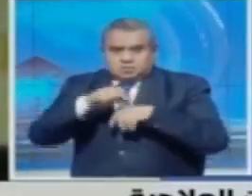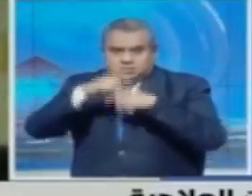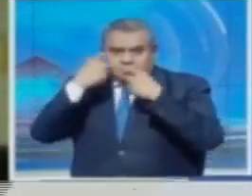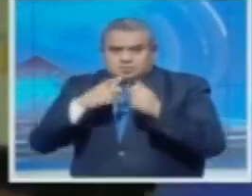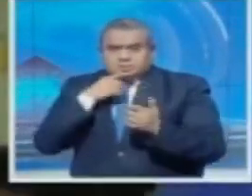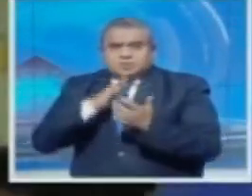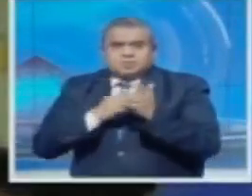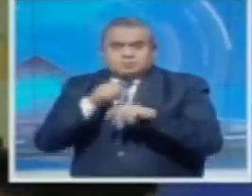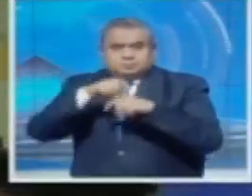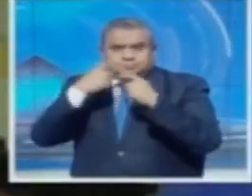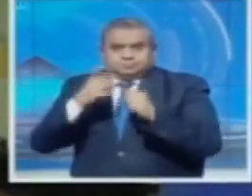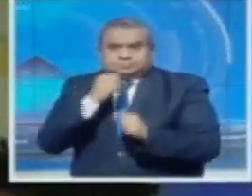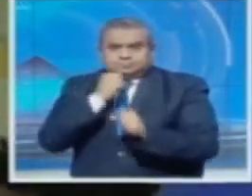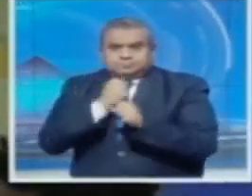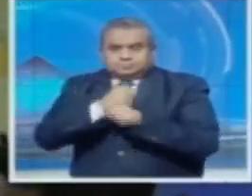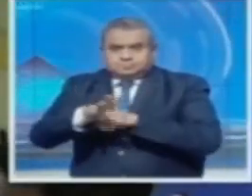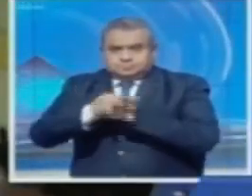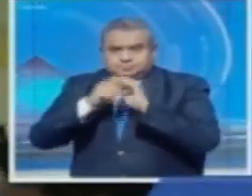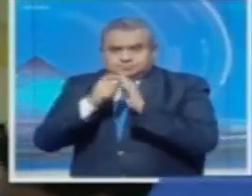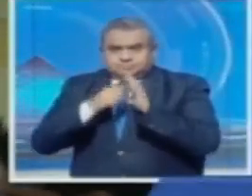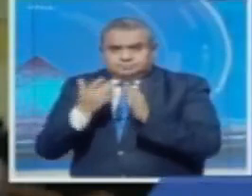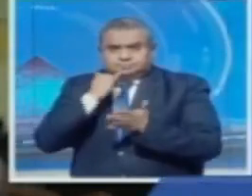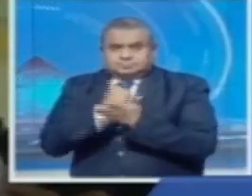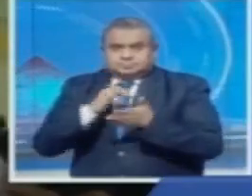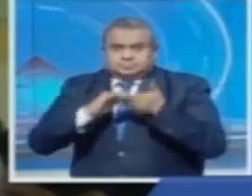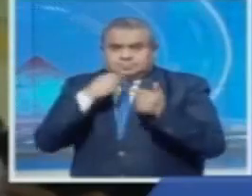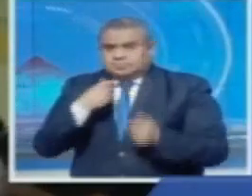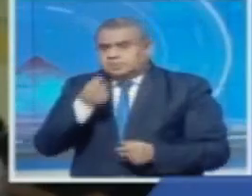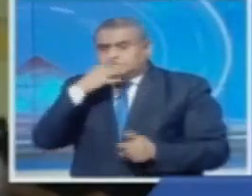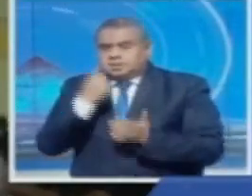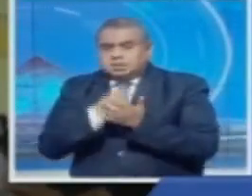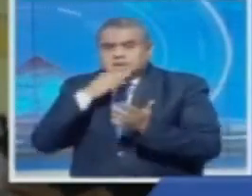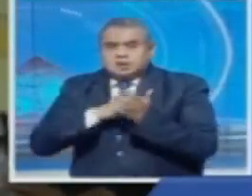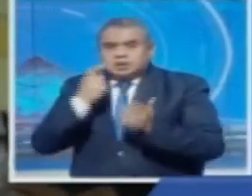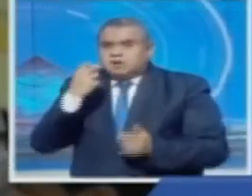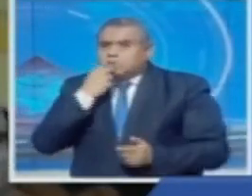حالات ترد على الطوارئ، في 3 حالات رجال وحالة سيدة.